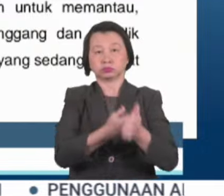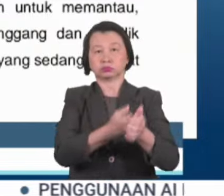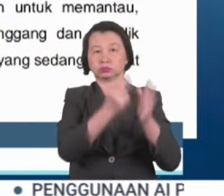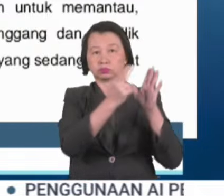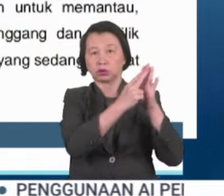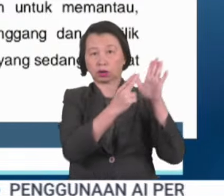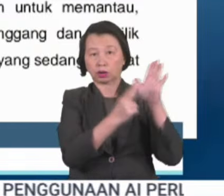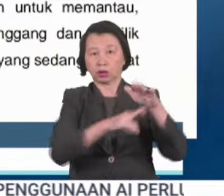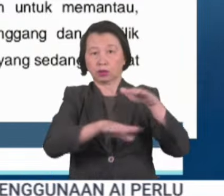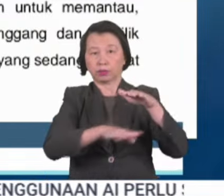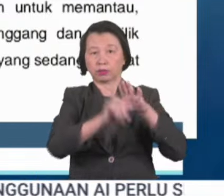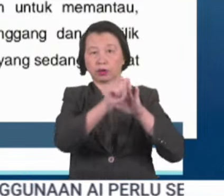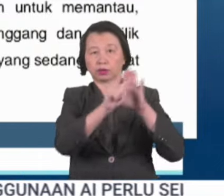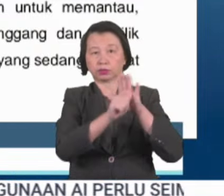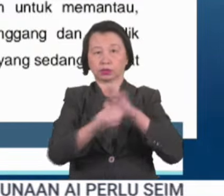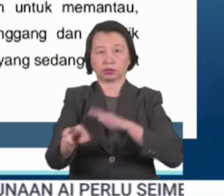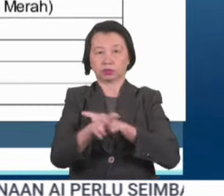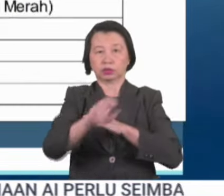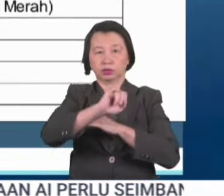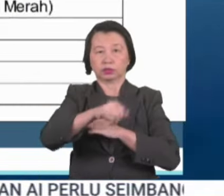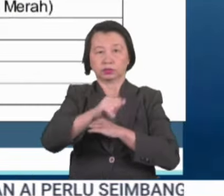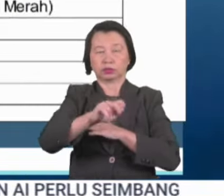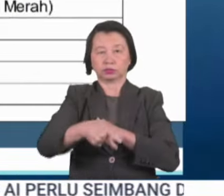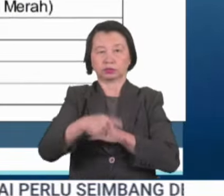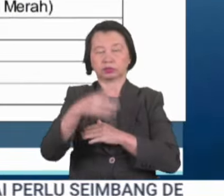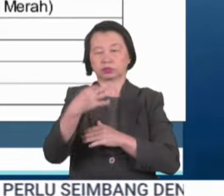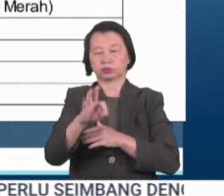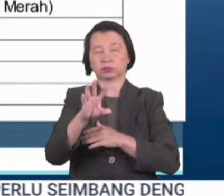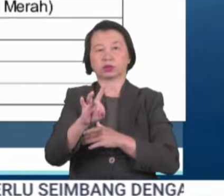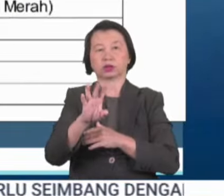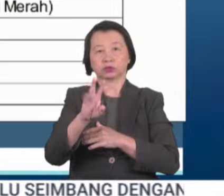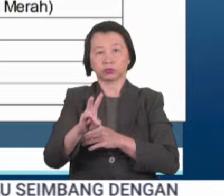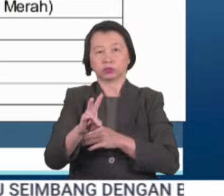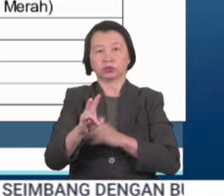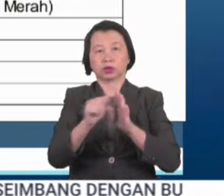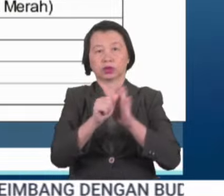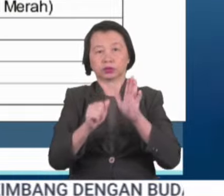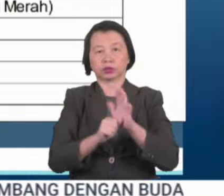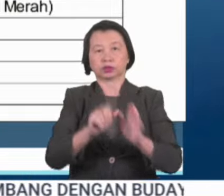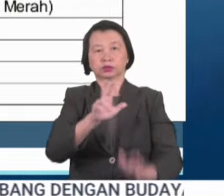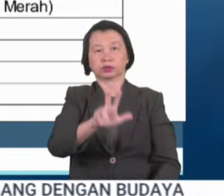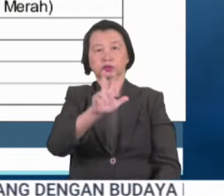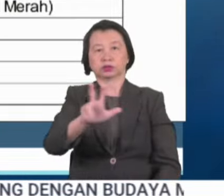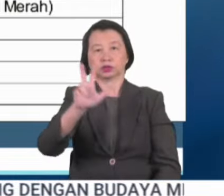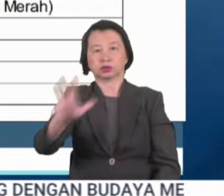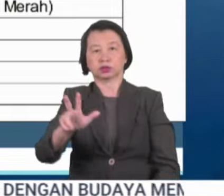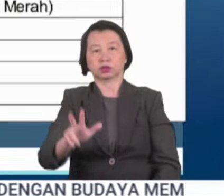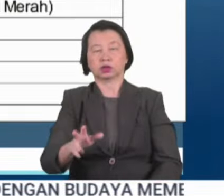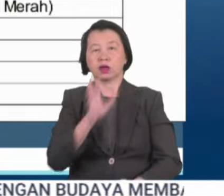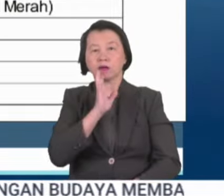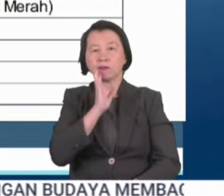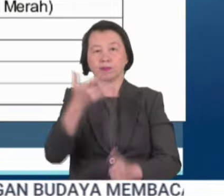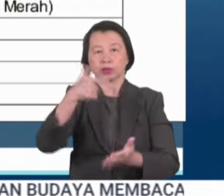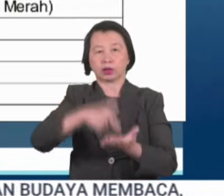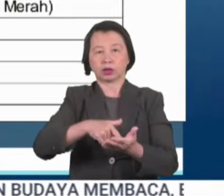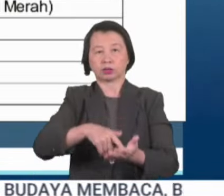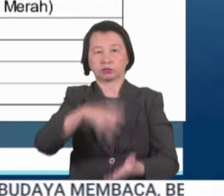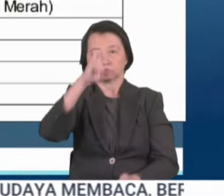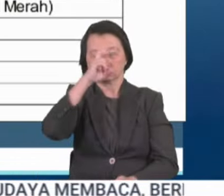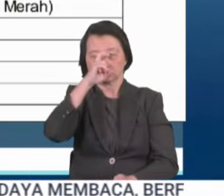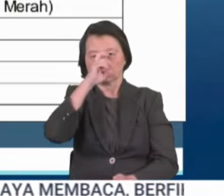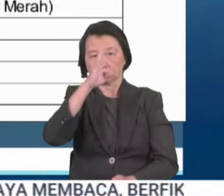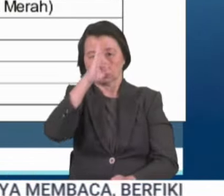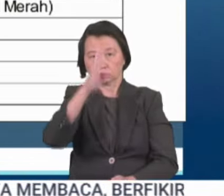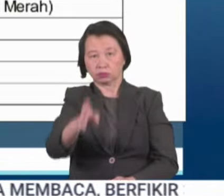pematuhan undang-undang di bawah Akta Pengangkutan Jalan 1987, Akta 333. Tambah beliau, penguatkuasaan secara